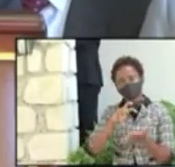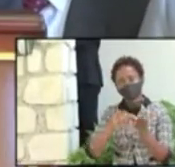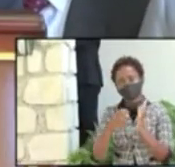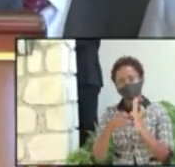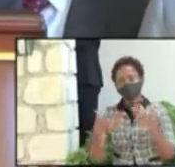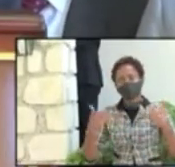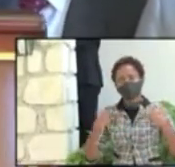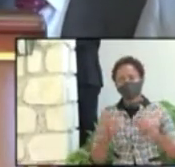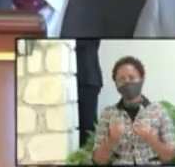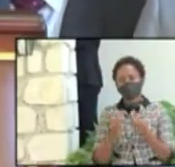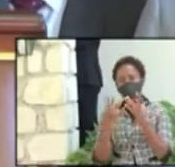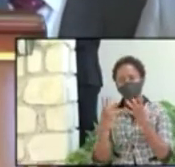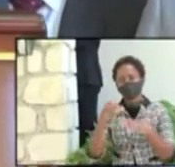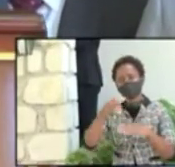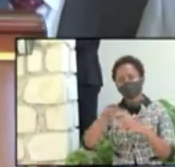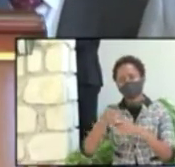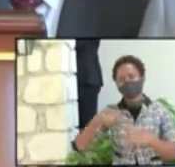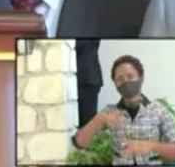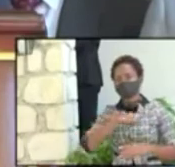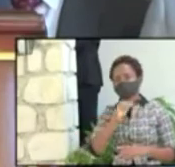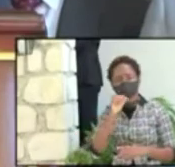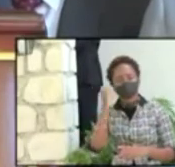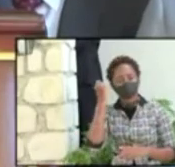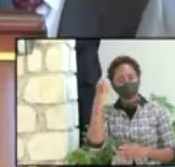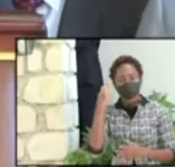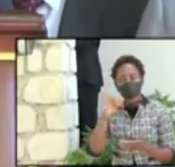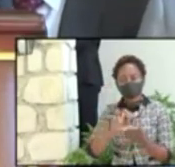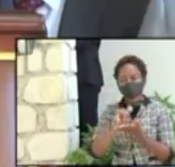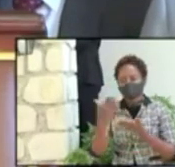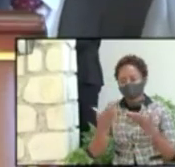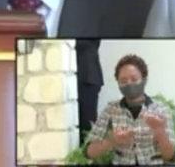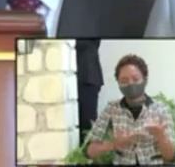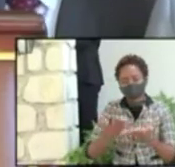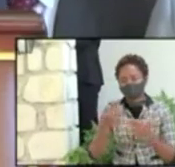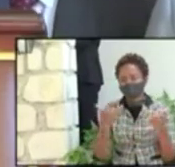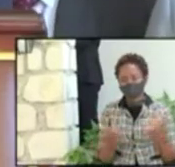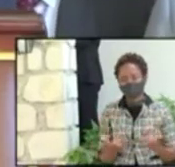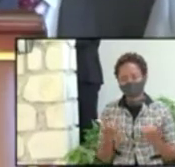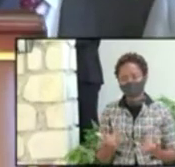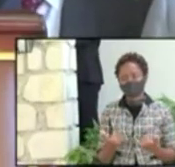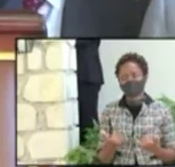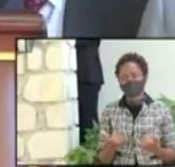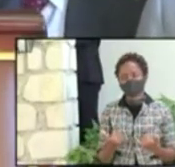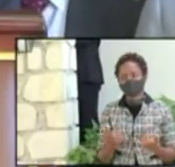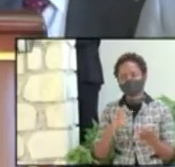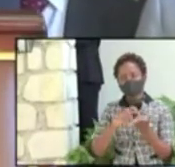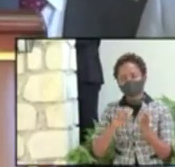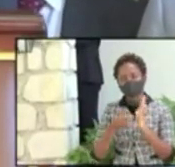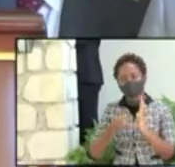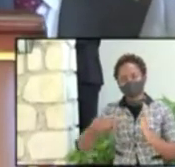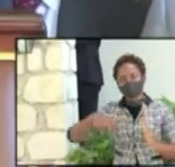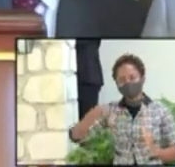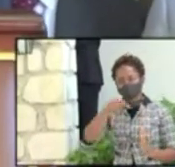nous qui pas comprendre ça relé service jodi a. Ça veut dire nous